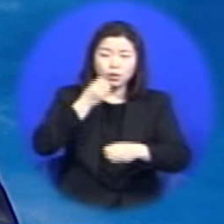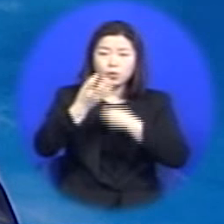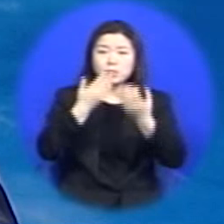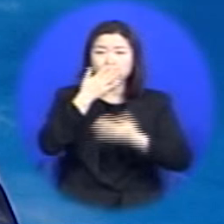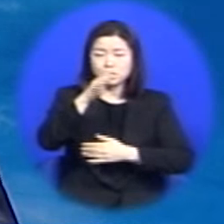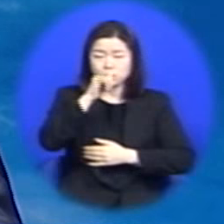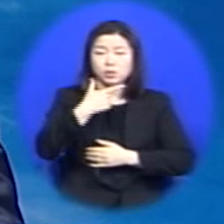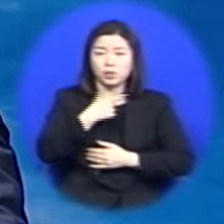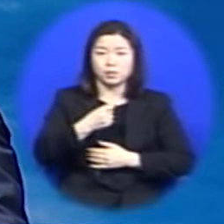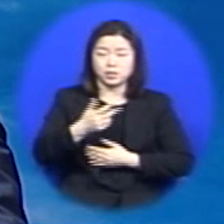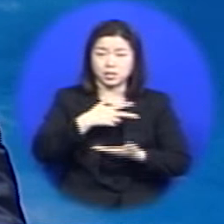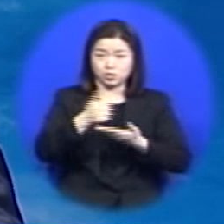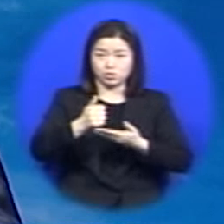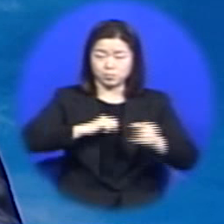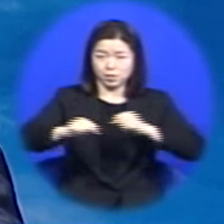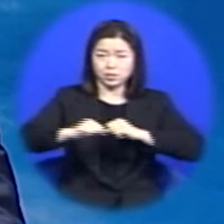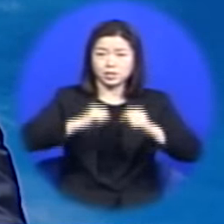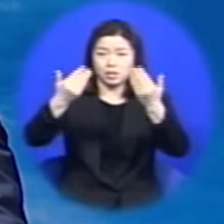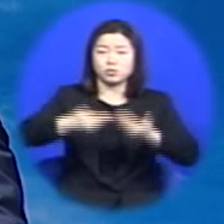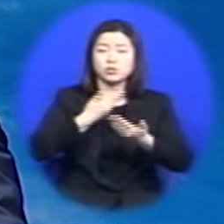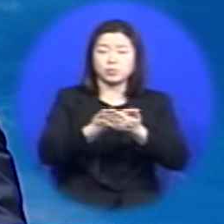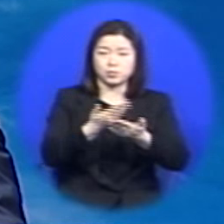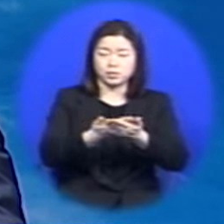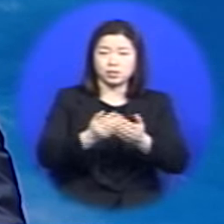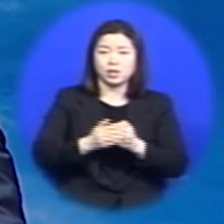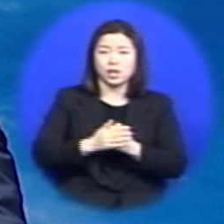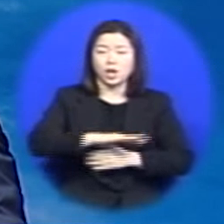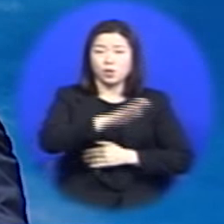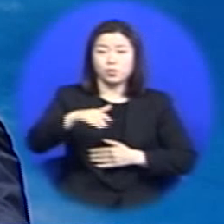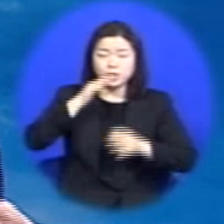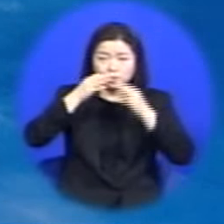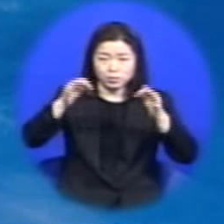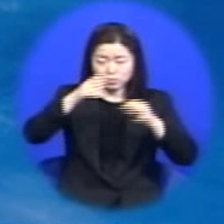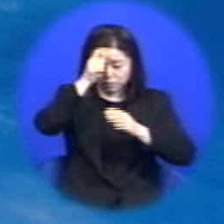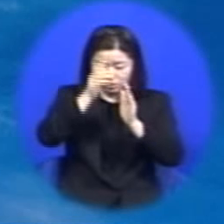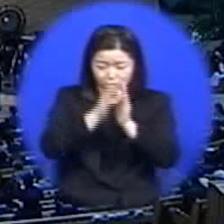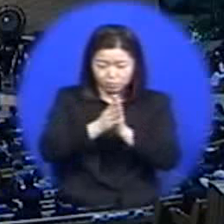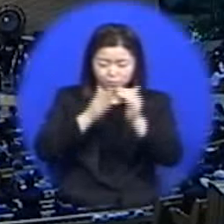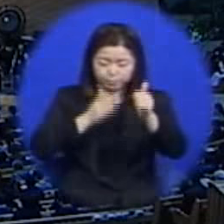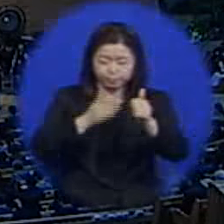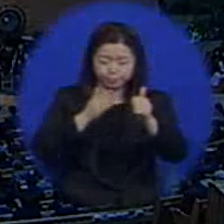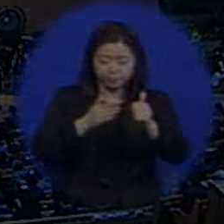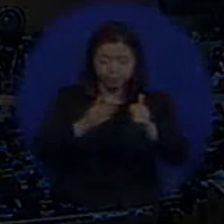주님 역사해 주옵소서. 우리 통성으로 기도하겠습니다.